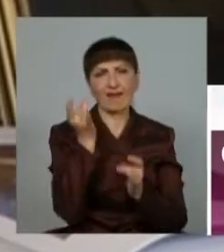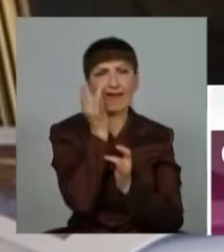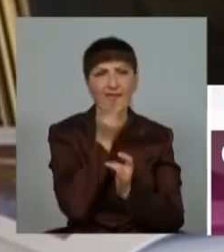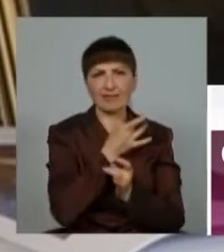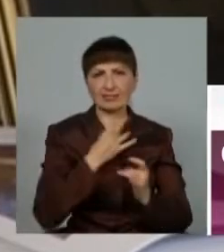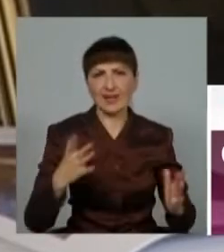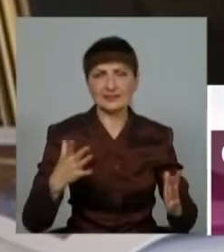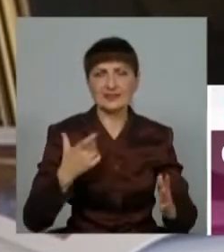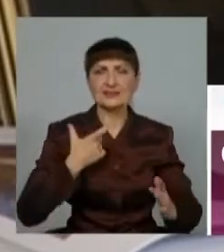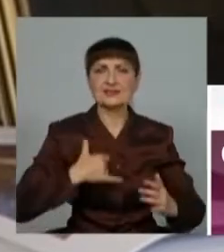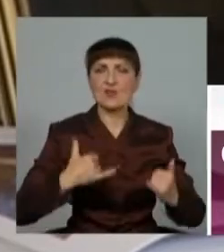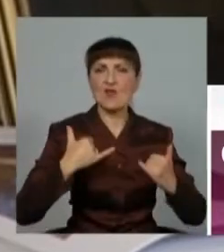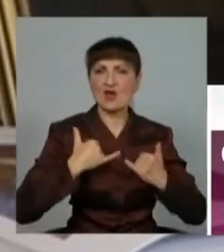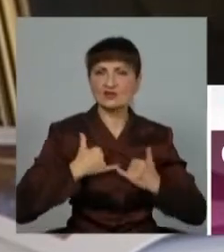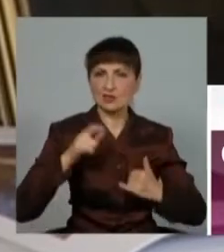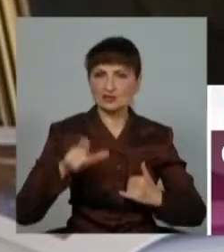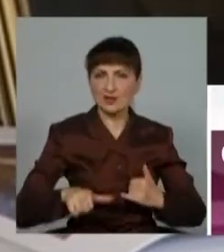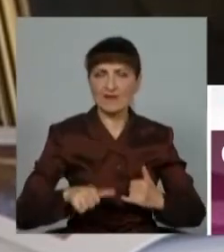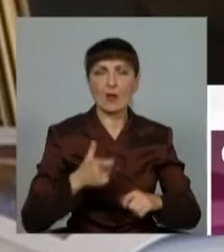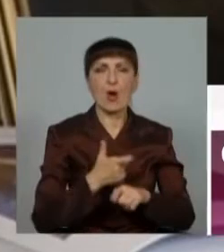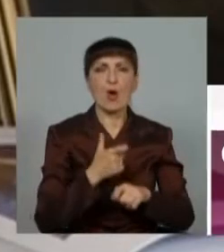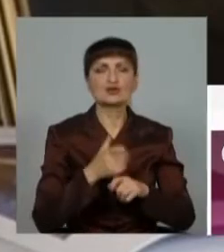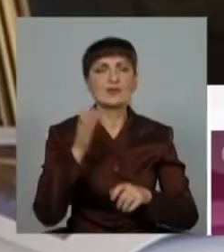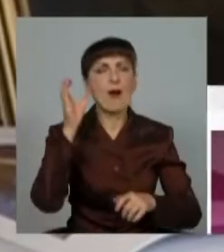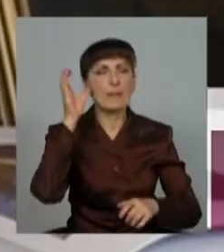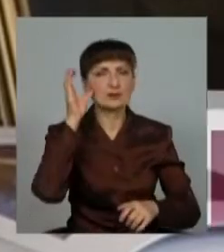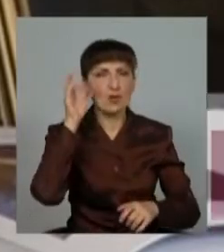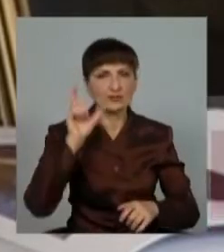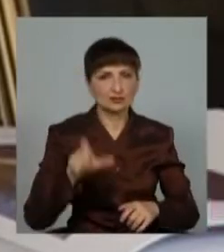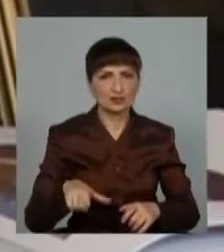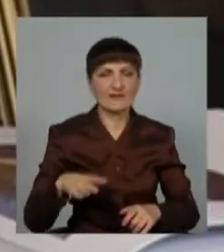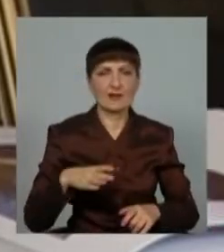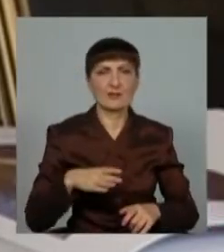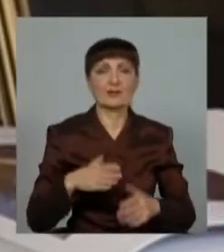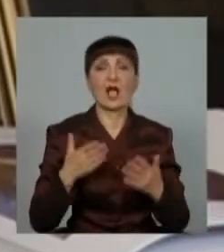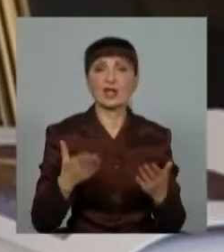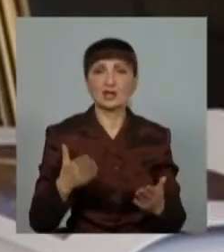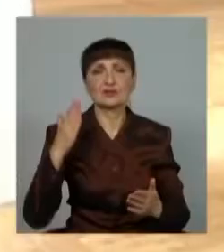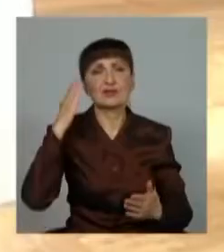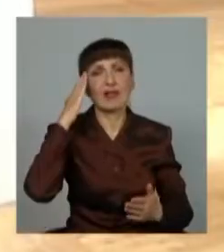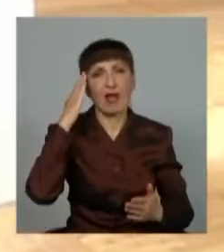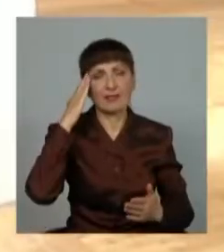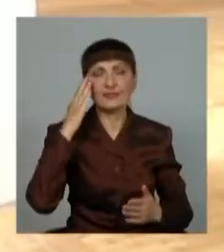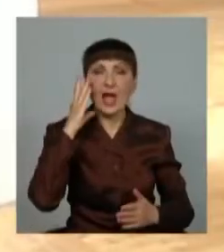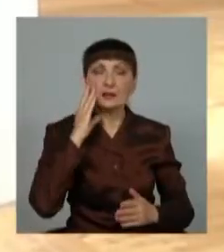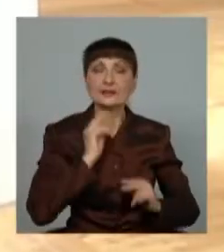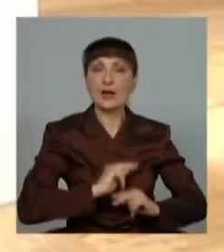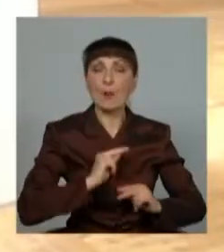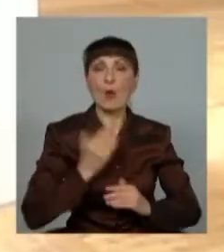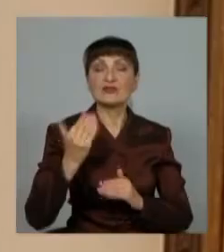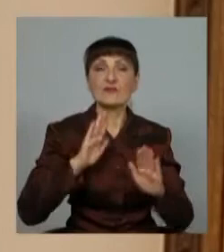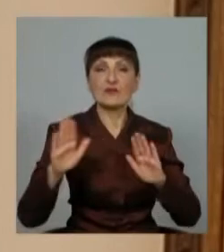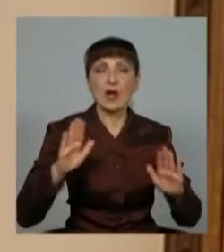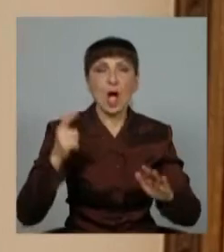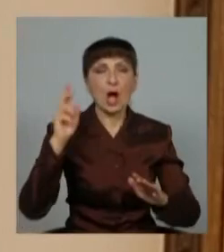чувство собственного достоинства, высокую образованность, конечно, талант. В Алматы работы мастера